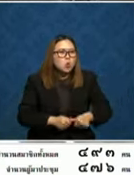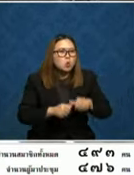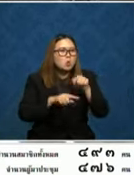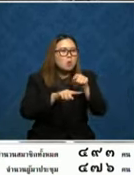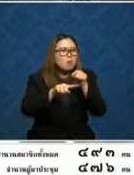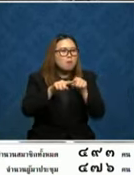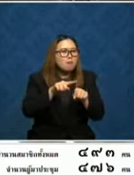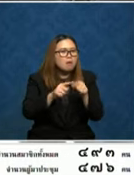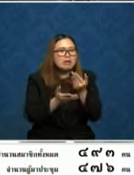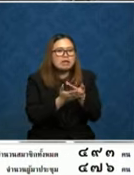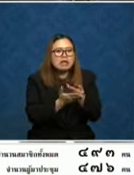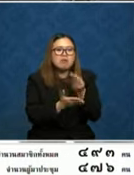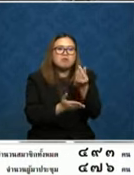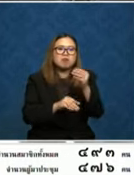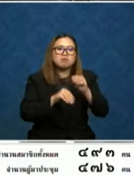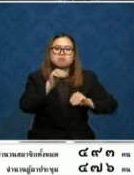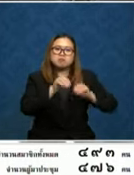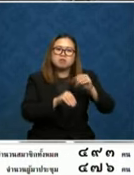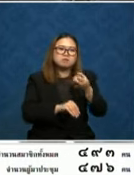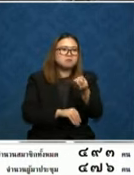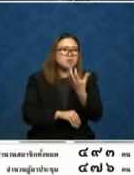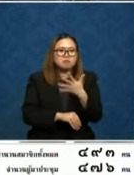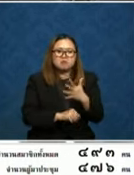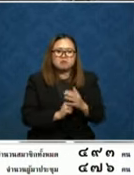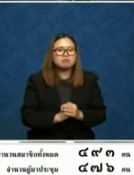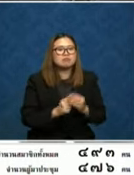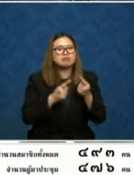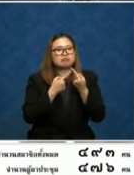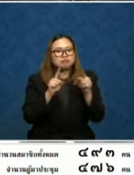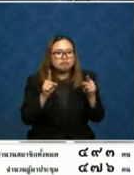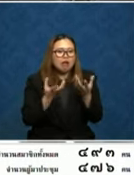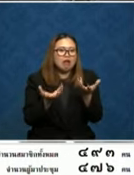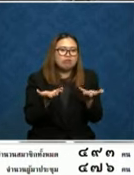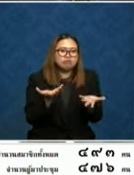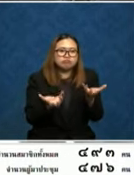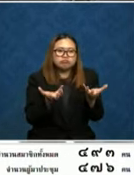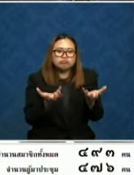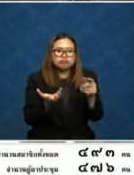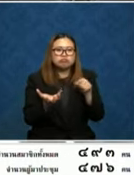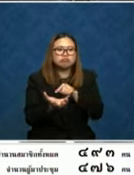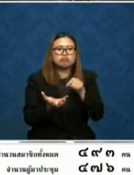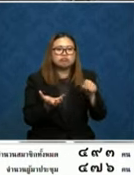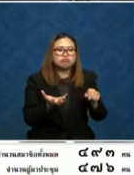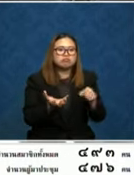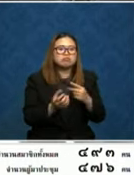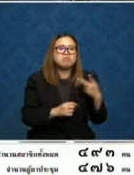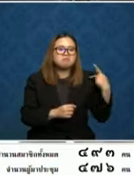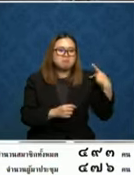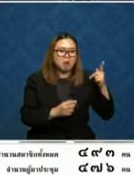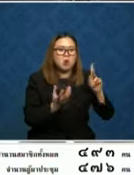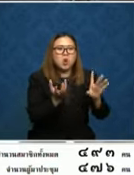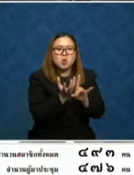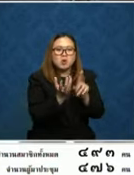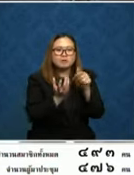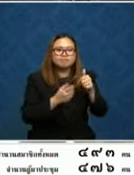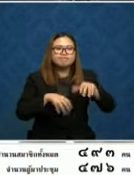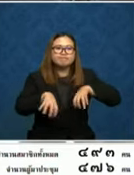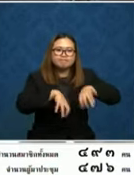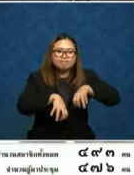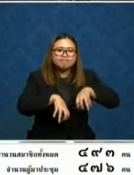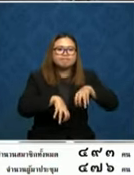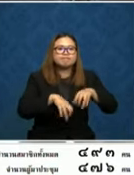ประกอบธุรกิจนี่ราคามันจะแตกต่างกันมากน้อยแค่ไหนนะครับเพื่อที่จะให้การใช้ประโยชน์ที่ดินมีประสิทธิภา